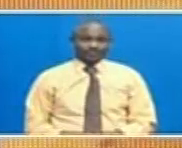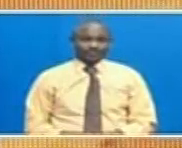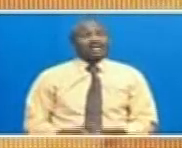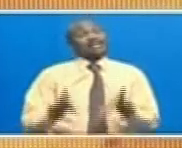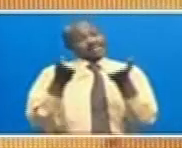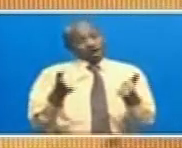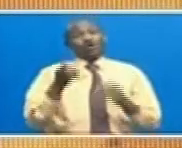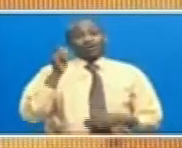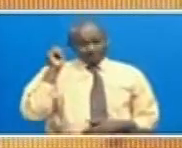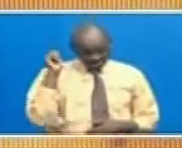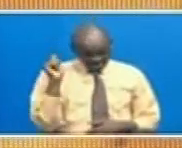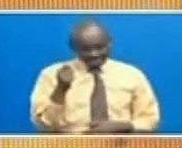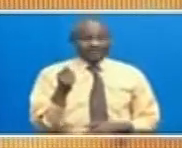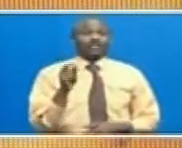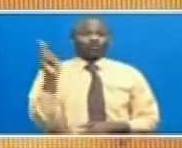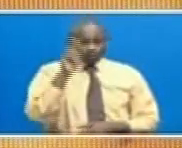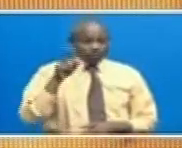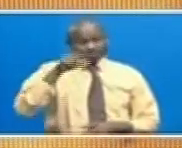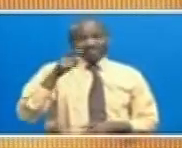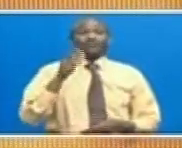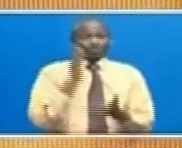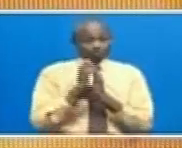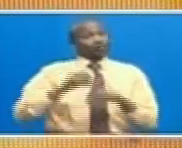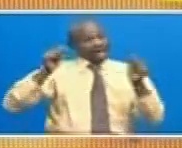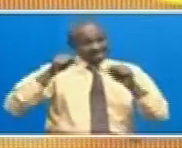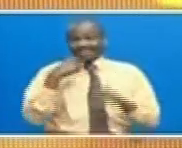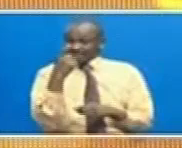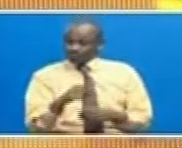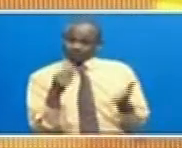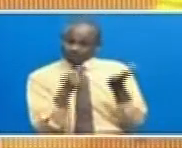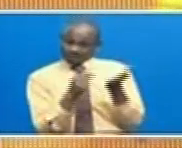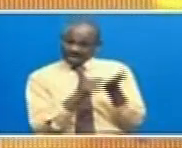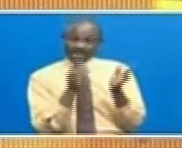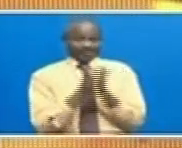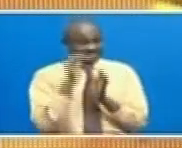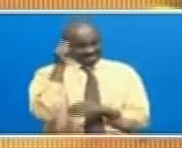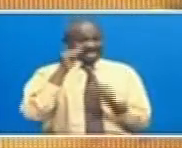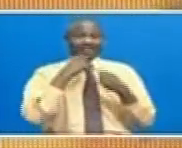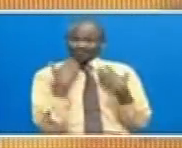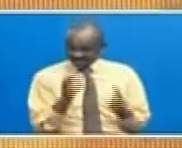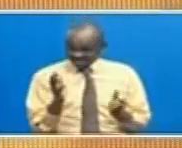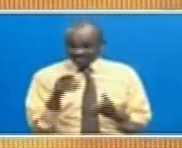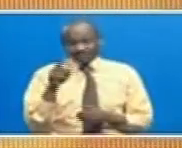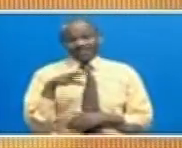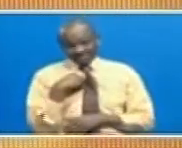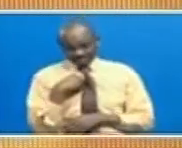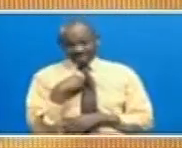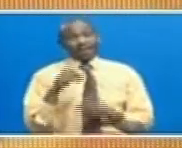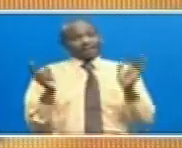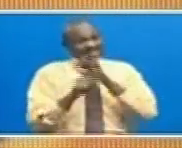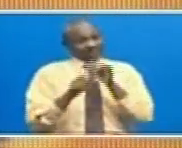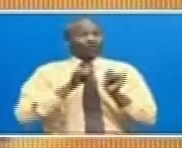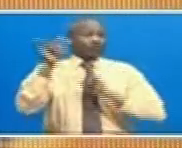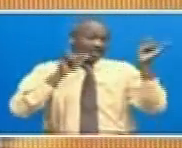Na licha ya Rais Uhuru Kenyatta kuonekana kukubali kwamba upo mkataba wa kuagiza sukari kutoka taifa la Uganda, waziri wa masuala ya nje